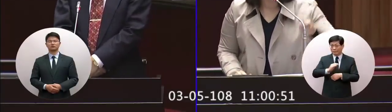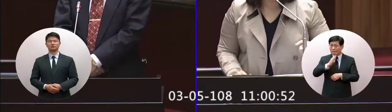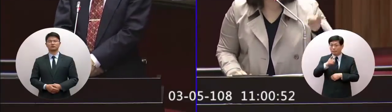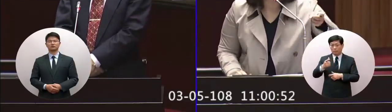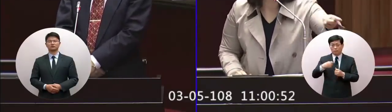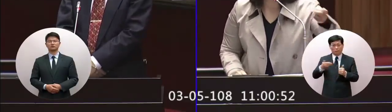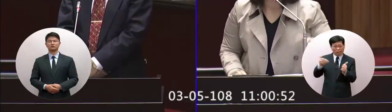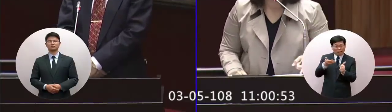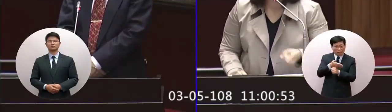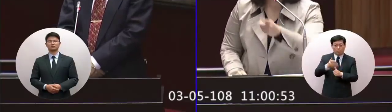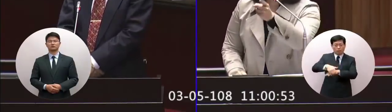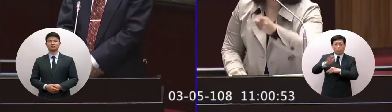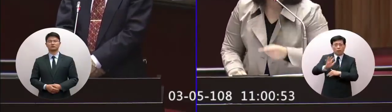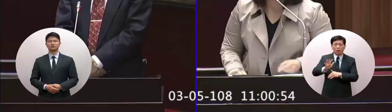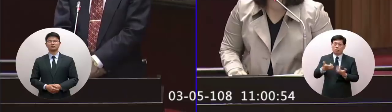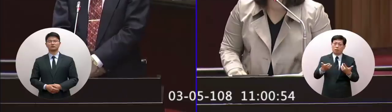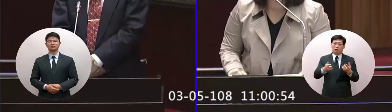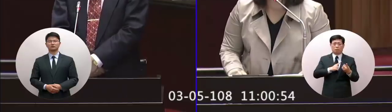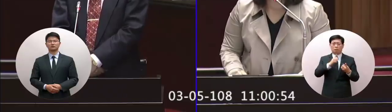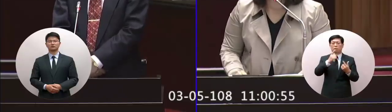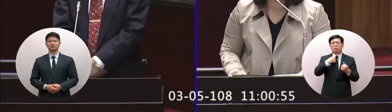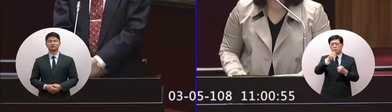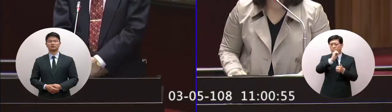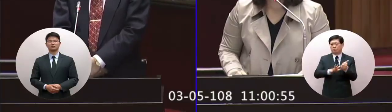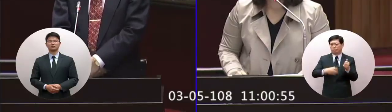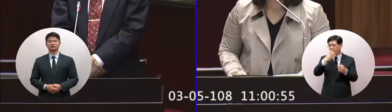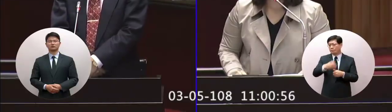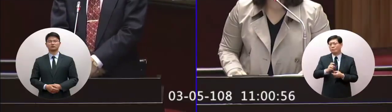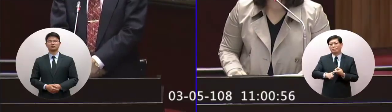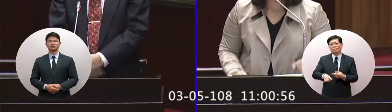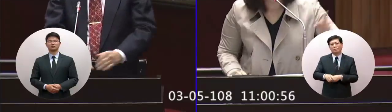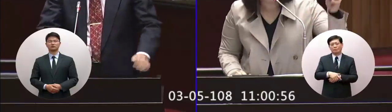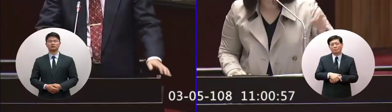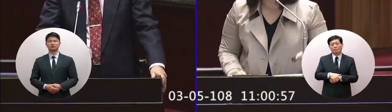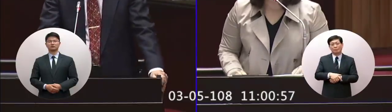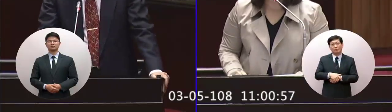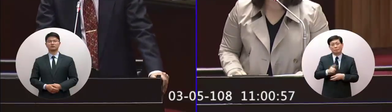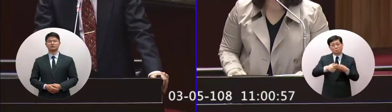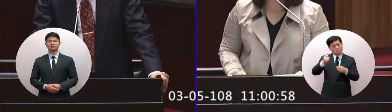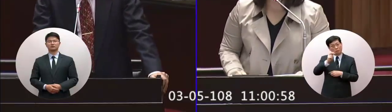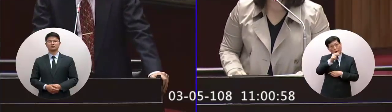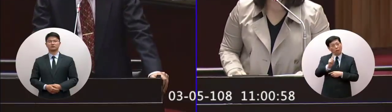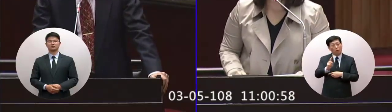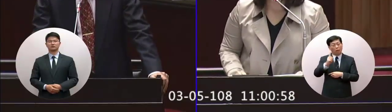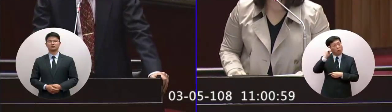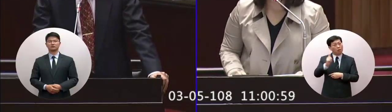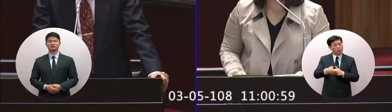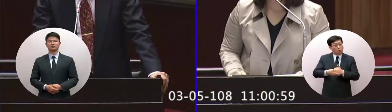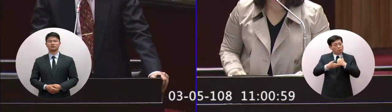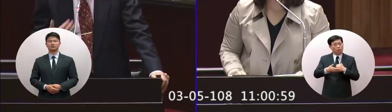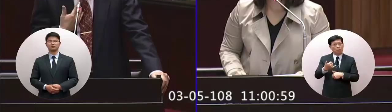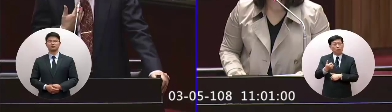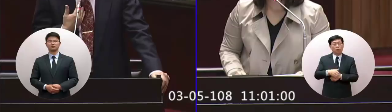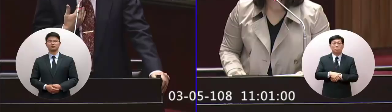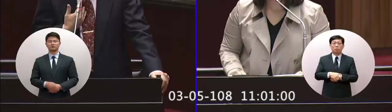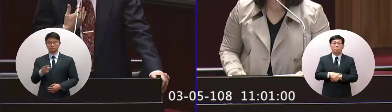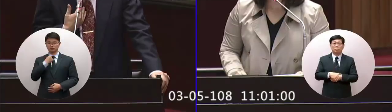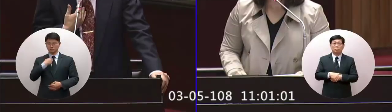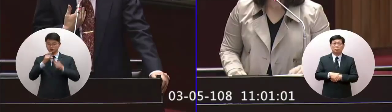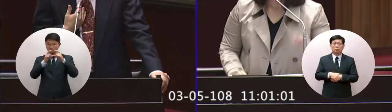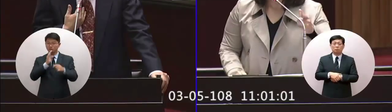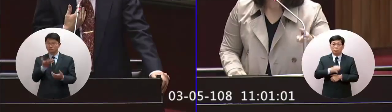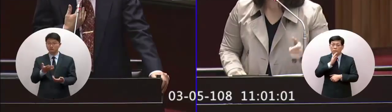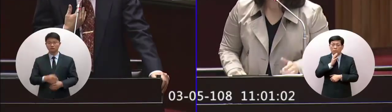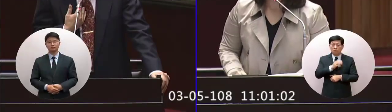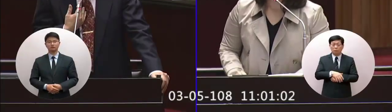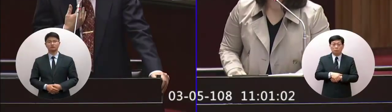人都要被杀了，你还不去救他，那相对你不是间接杀人吗？哎，主委，你看那个是什么意思？请你尊重一下好不好？ 你要我回答吗？ 不